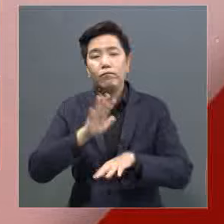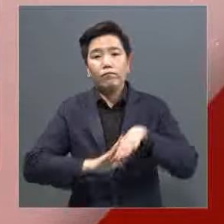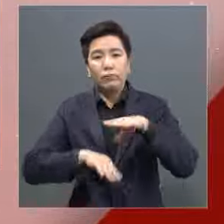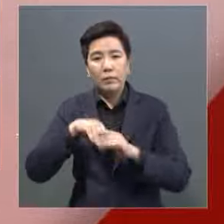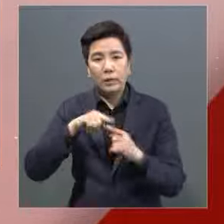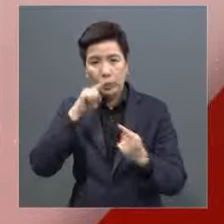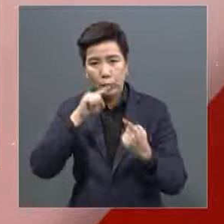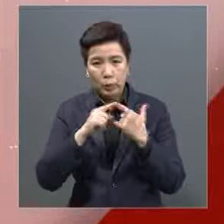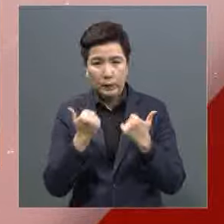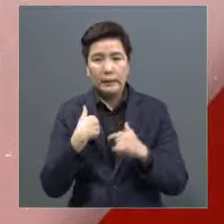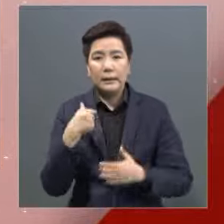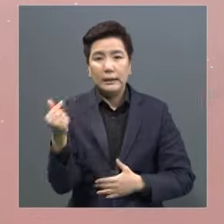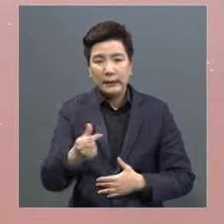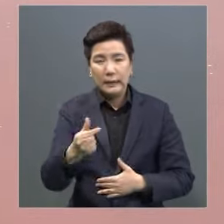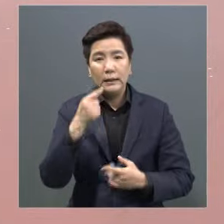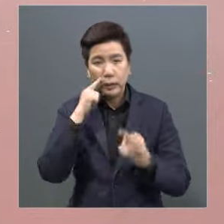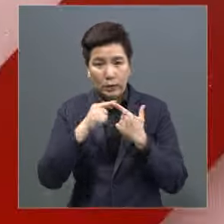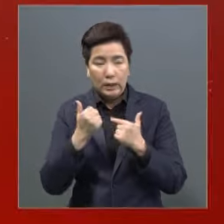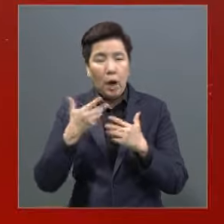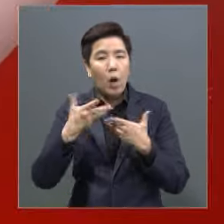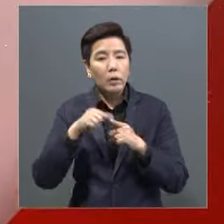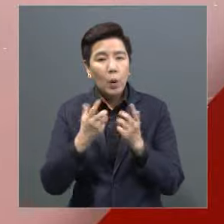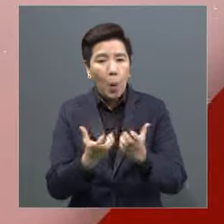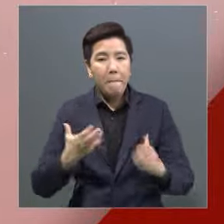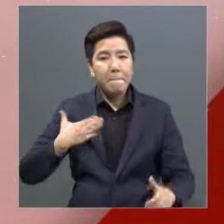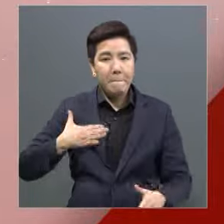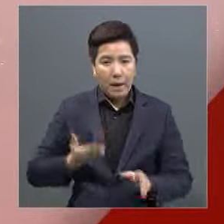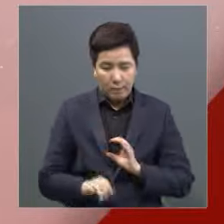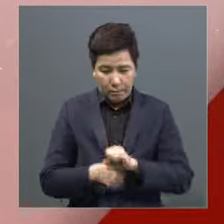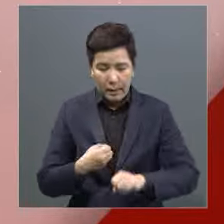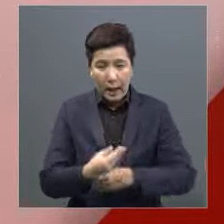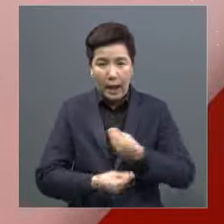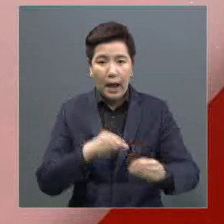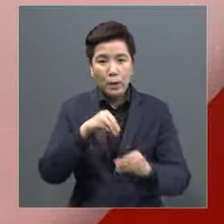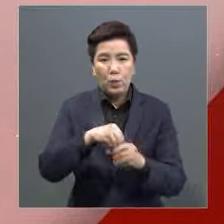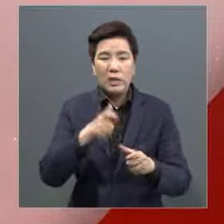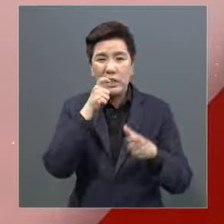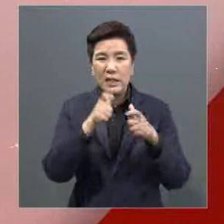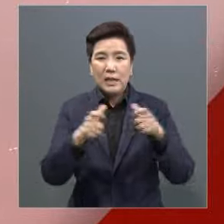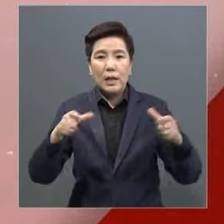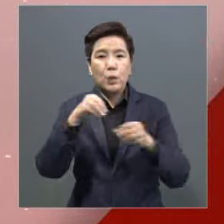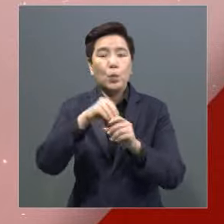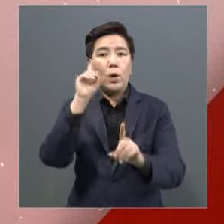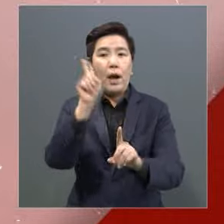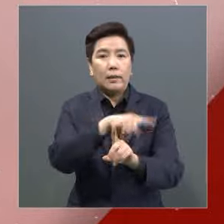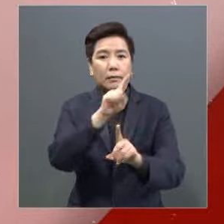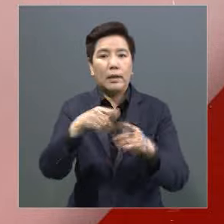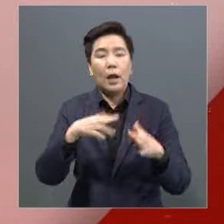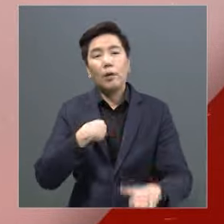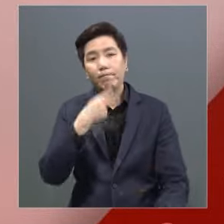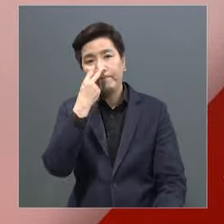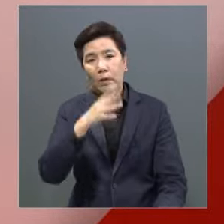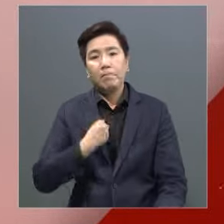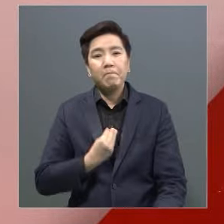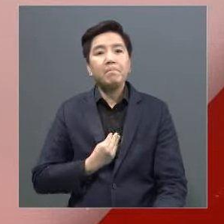sfdชั้น Gเห็นสินค้าไทยทำจากผ้าเขม้าไทยวางขายที่ห้างใหญ่ที่ประเทศอังกฤษแล้วก็ปลื้ม